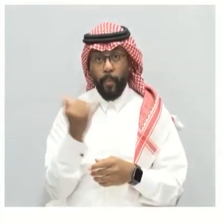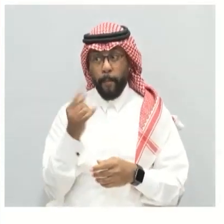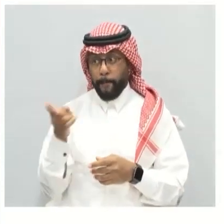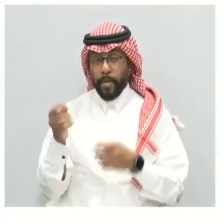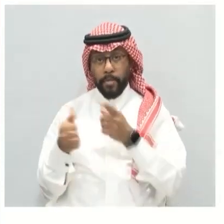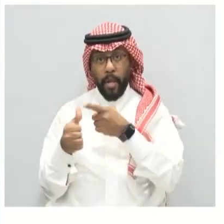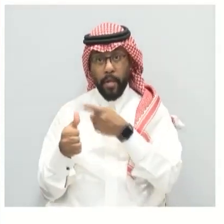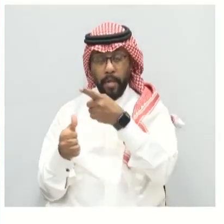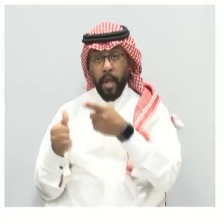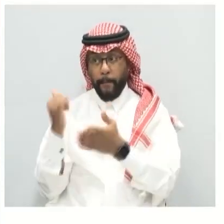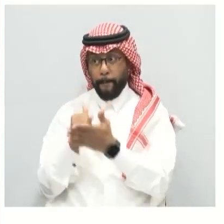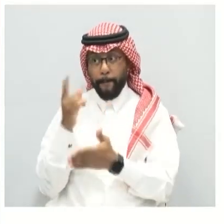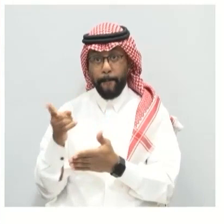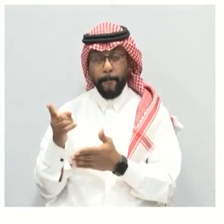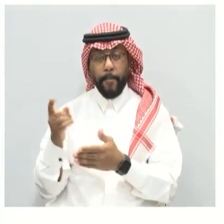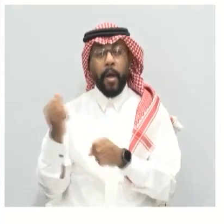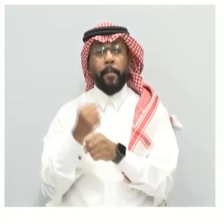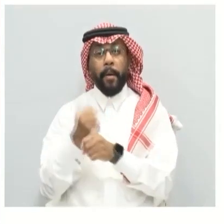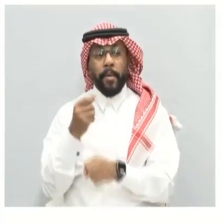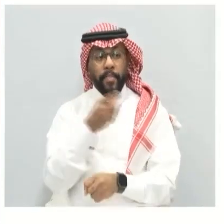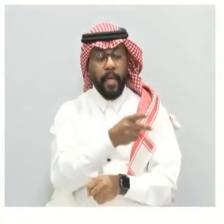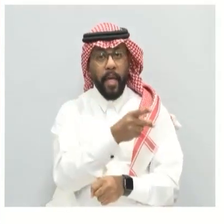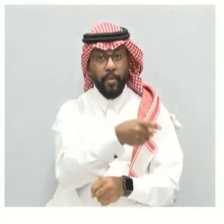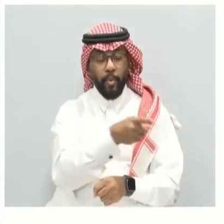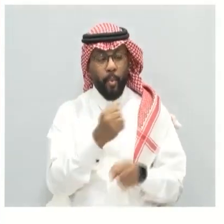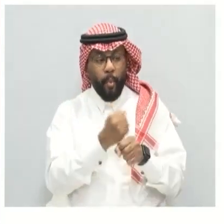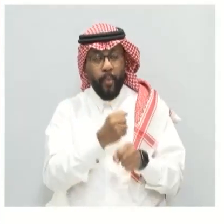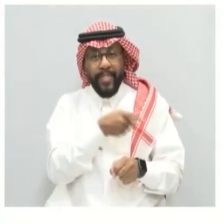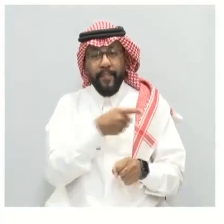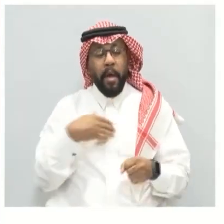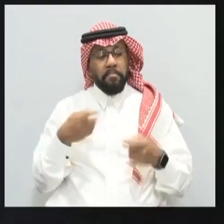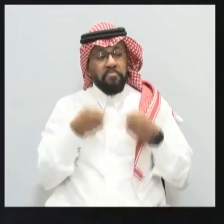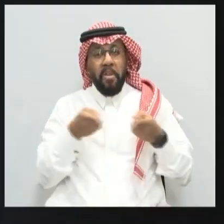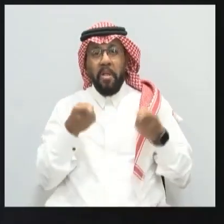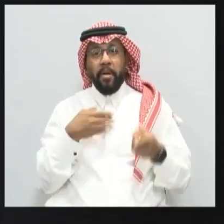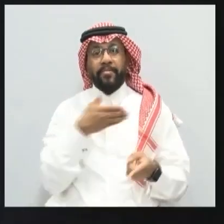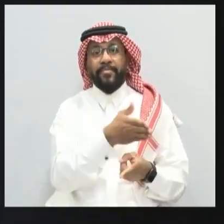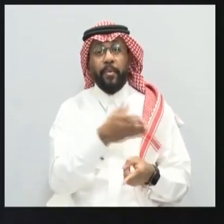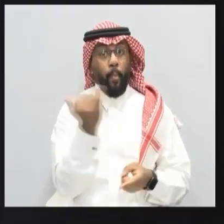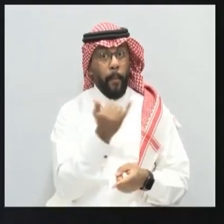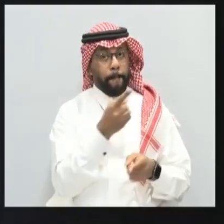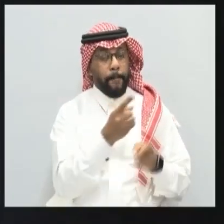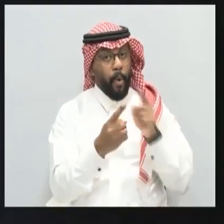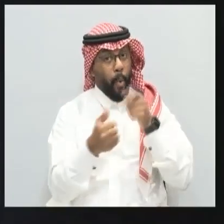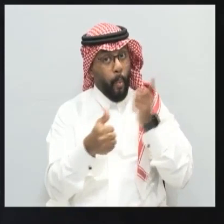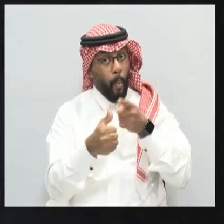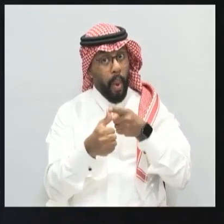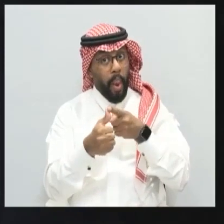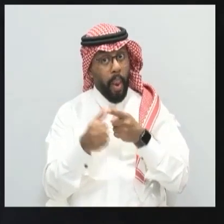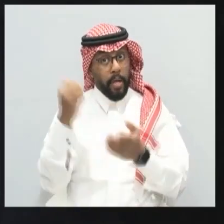انها مهمه للمتقدم للوظيفه وسنتناول اولا ما هي اهميتها لصاحب